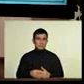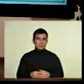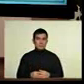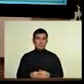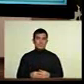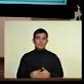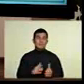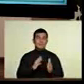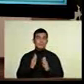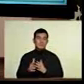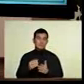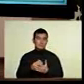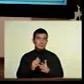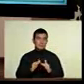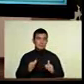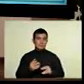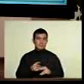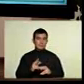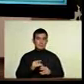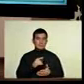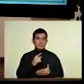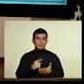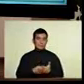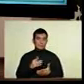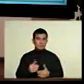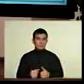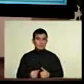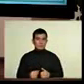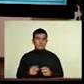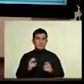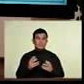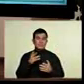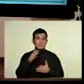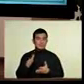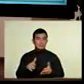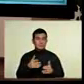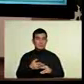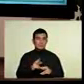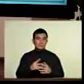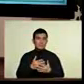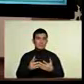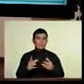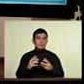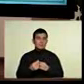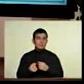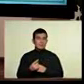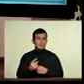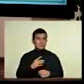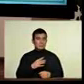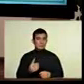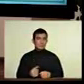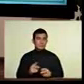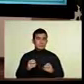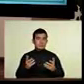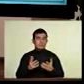теперь, ребята, давайте попробуем ответить на эти вопросы. По какой реке мы с вами совершили путешествие? О